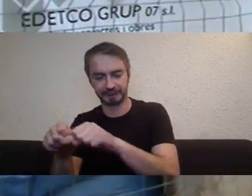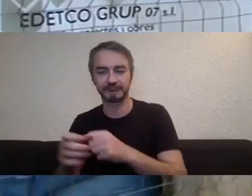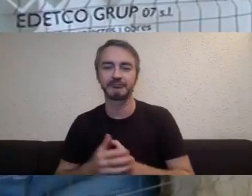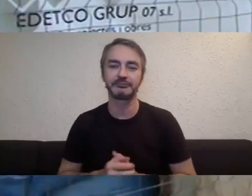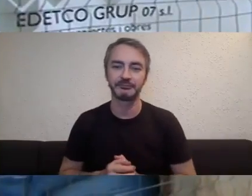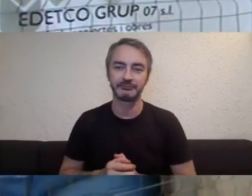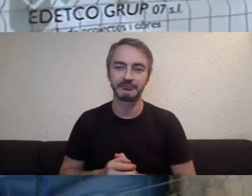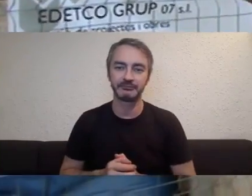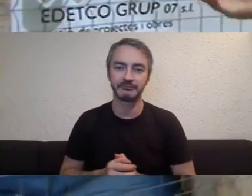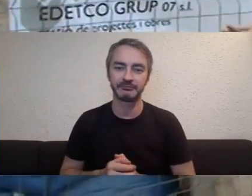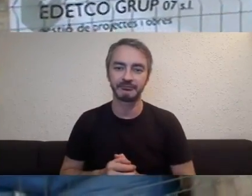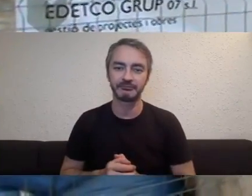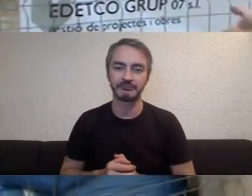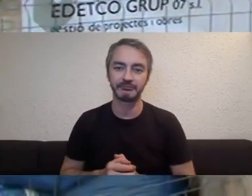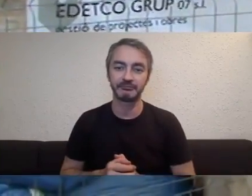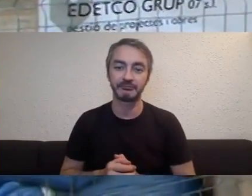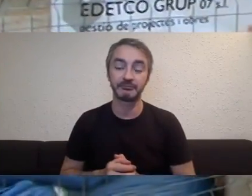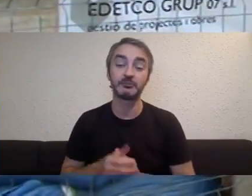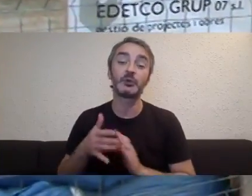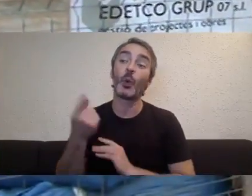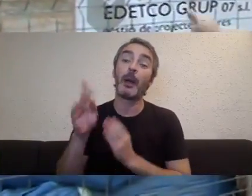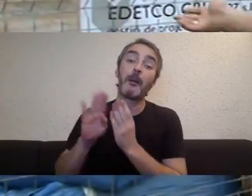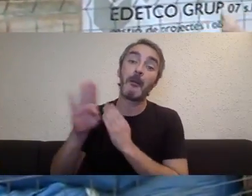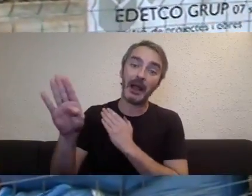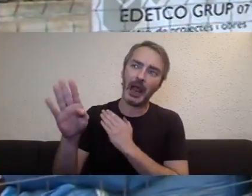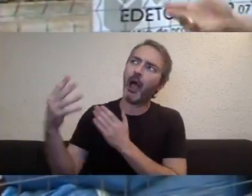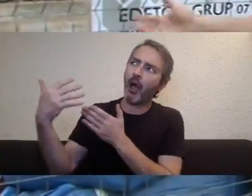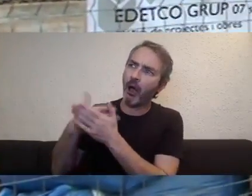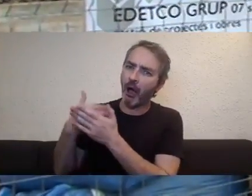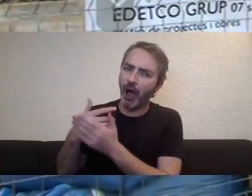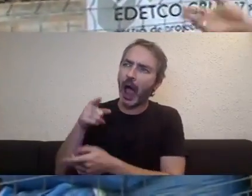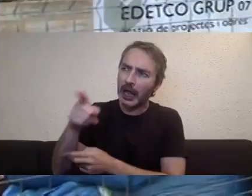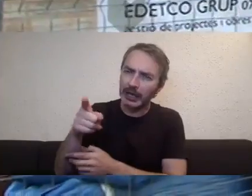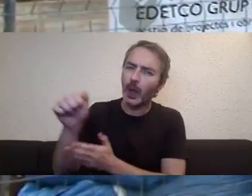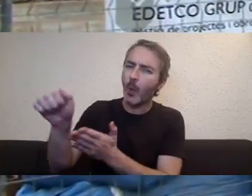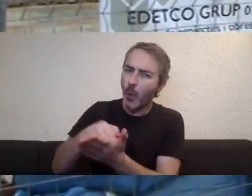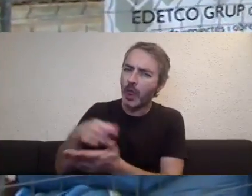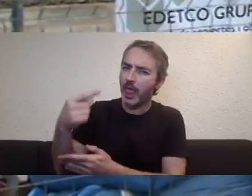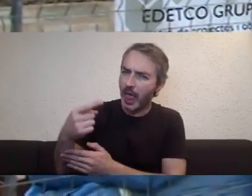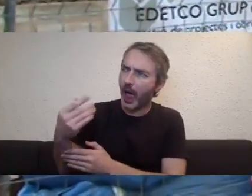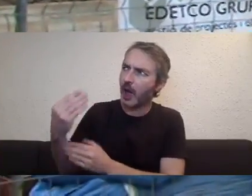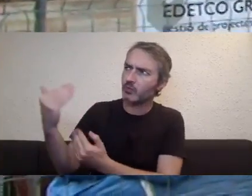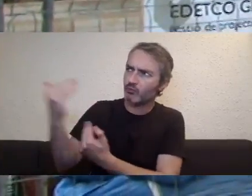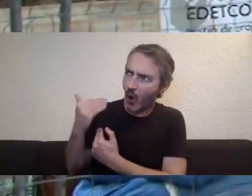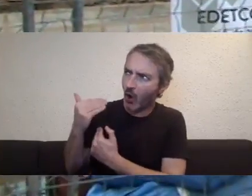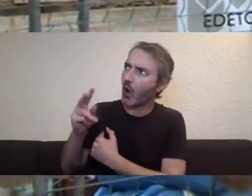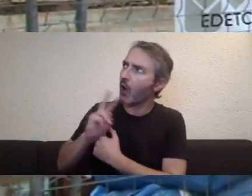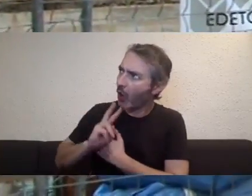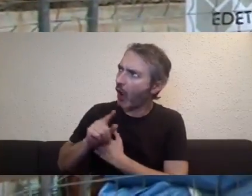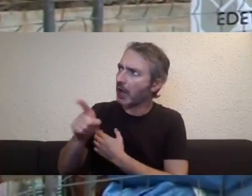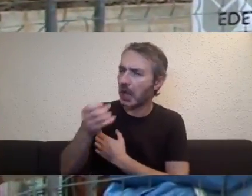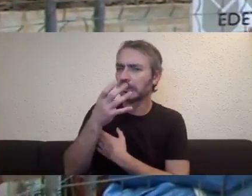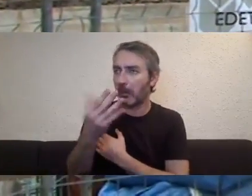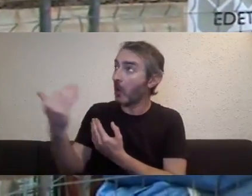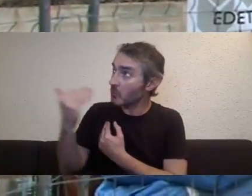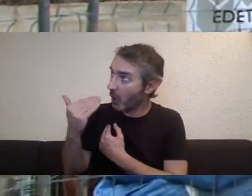per indicació expressa d'una de les veïnes que hi havia aquí, doncs ens va comentar que hi havia un espai buit, que tal, que... Bueno,